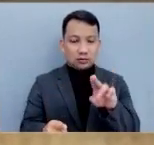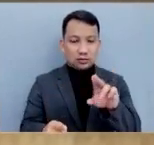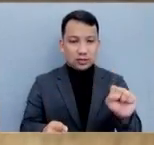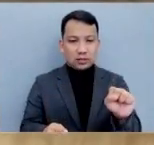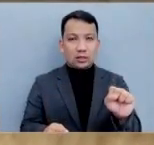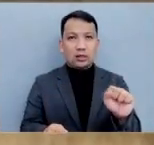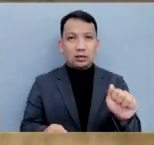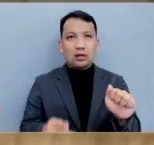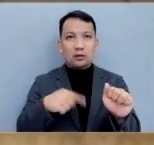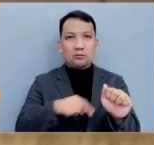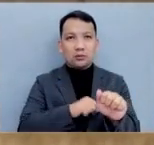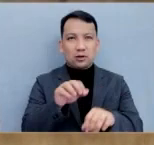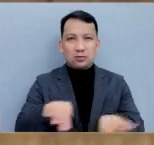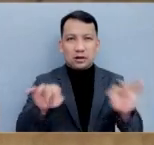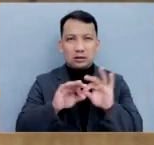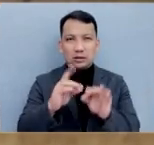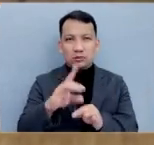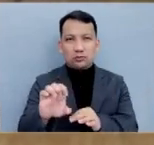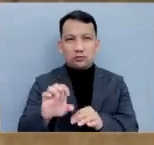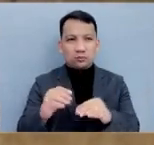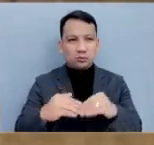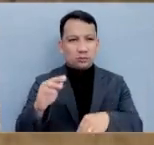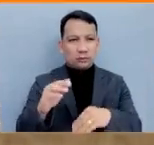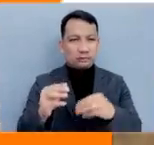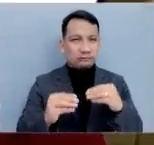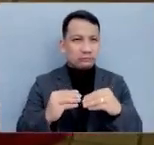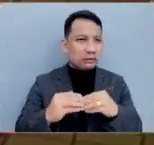DOE, posible pang gumalawang presyo sa mga susunod na linggo.